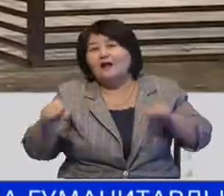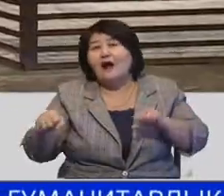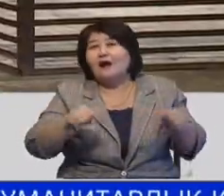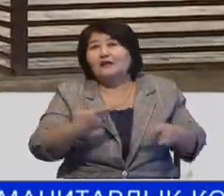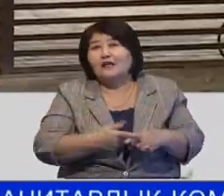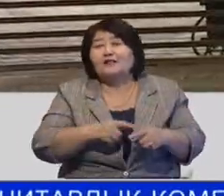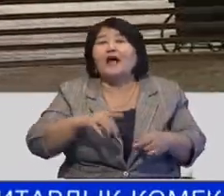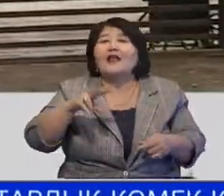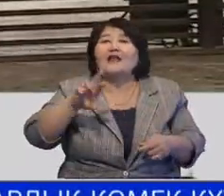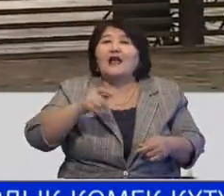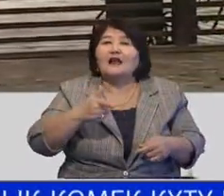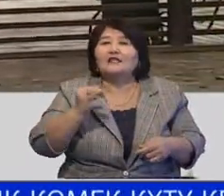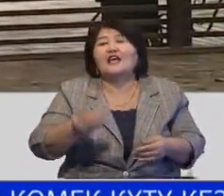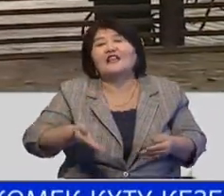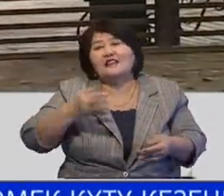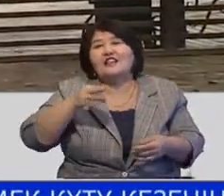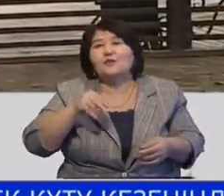тартты, ләңгі де тепті.